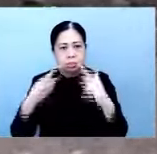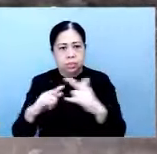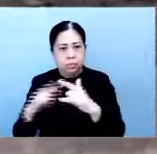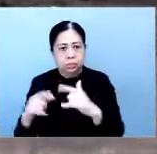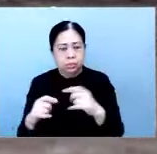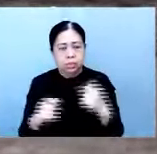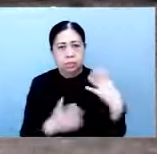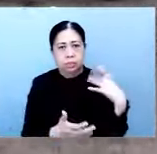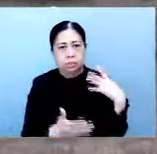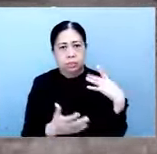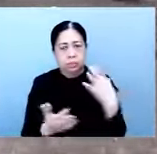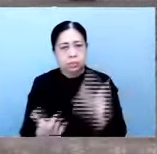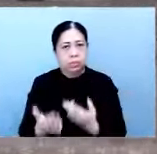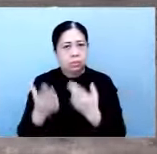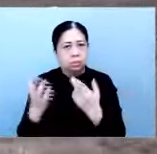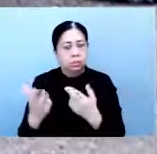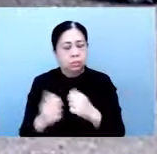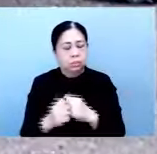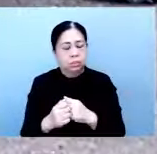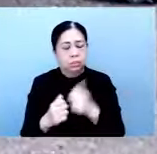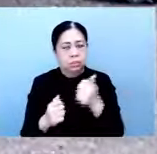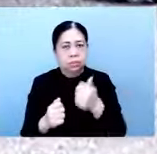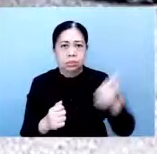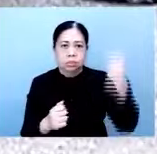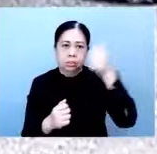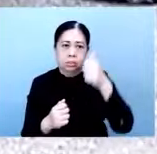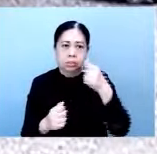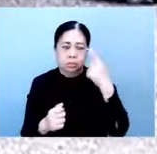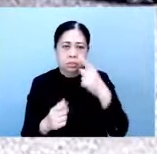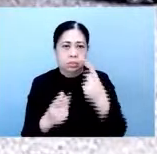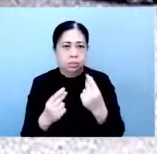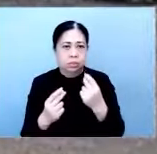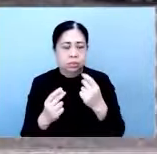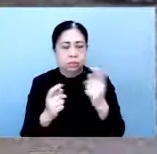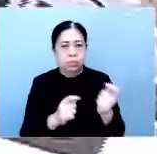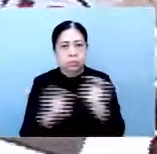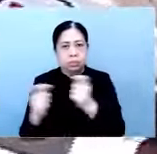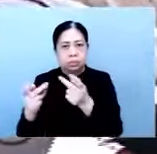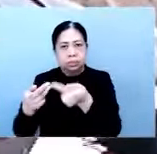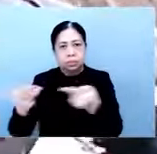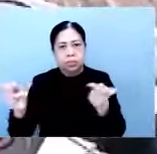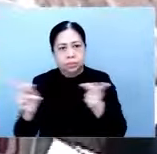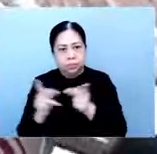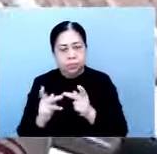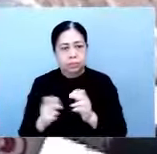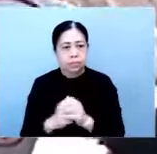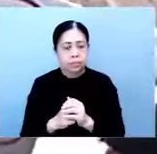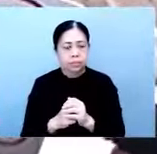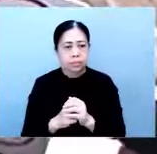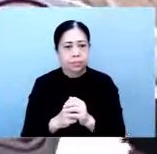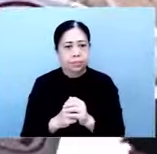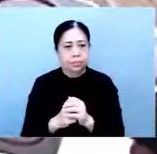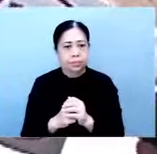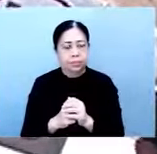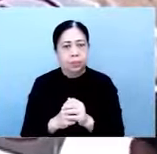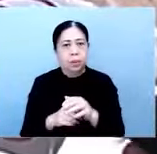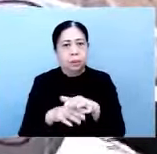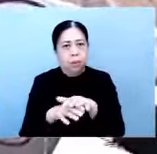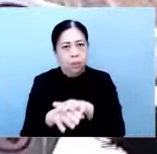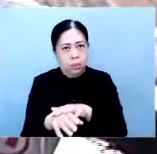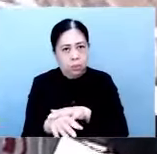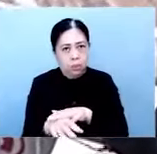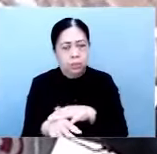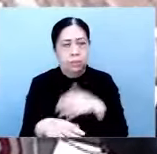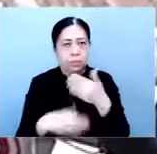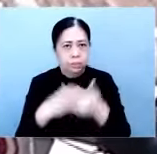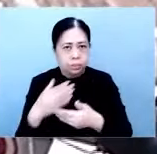habang hinihintay ang rekomendasyon ng Mines and Geosciences Bureau para sa gagawing relocation site. Para din, dahan-dahan, may normalcy